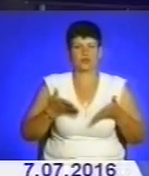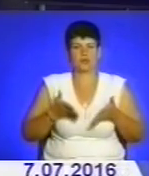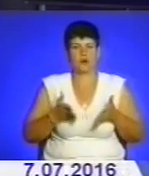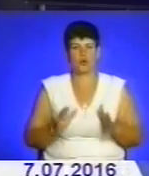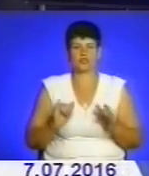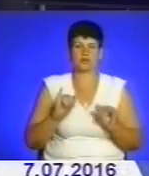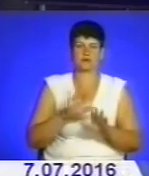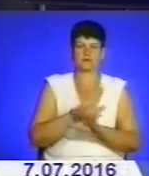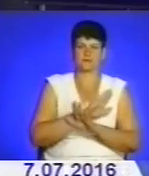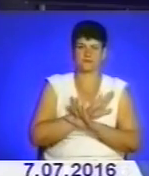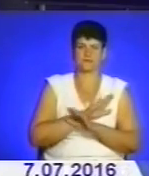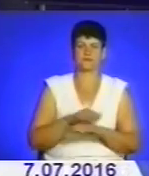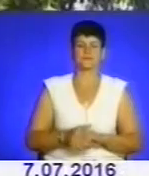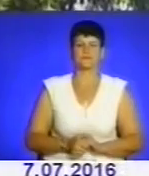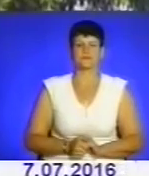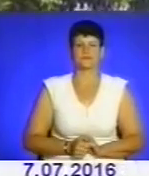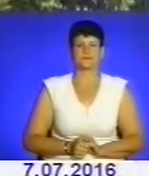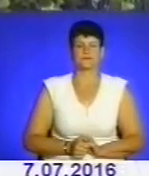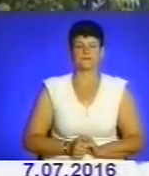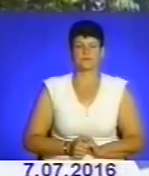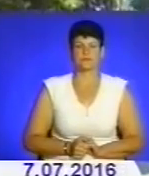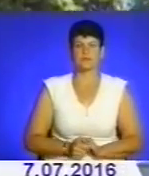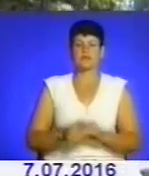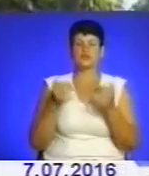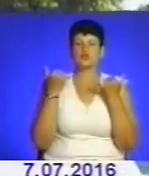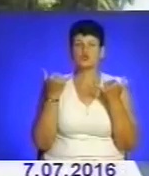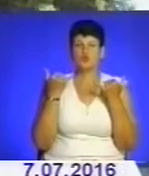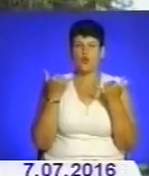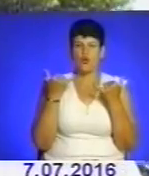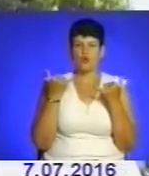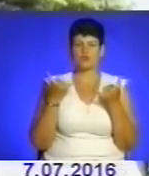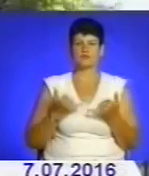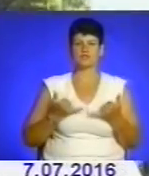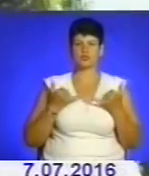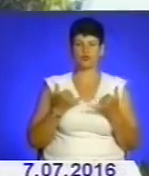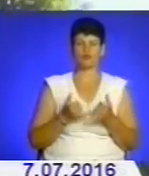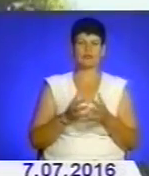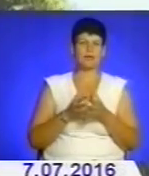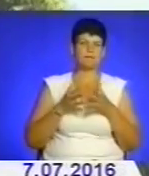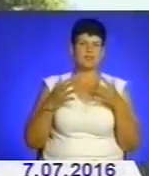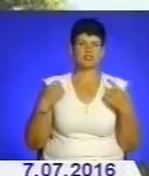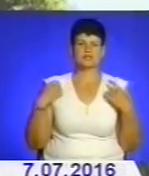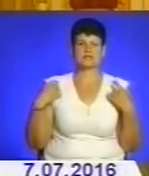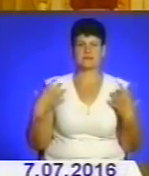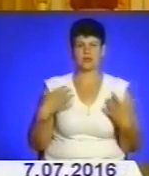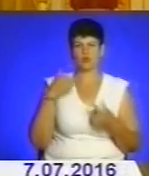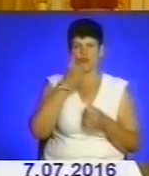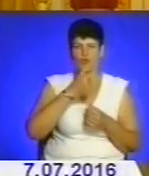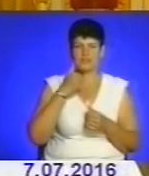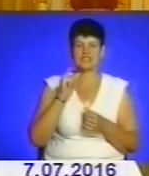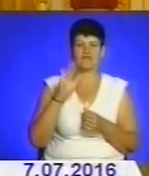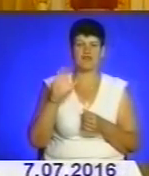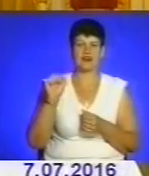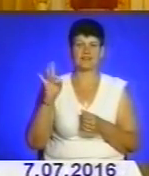у сюжеті Ірини Демчук. Сьогодні церква вшановує одне із найбільших свят у році Івана Хрестителя. У